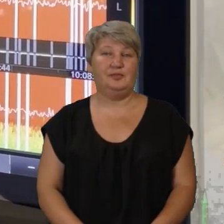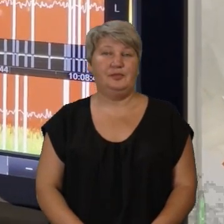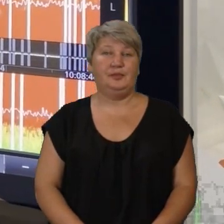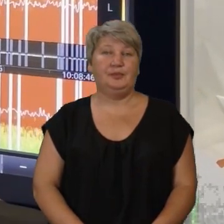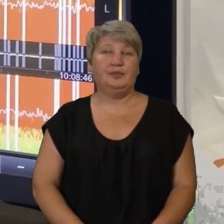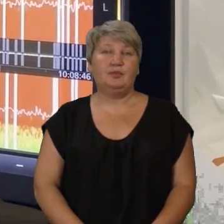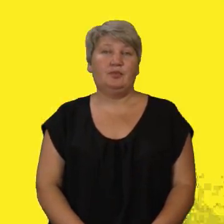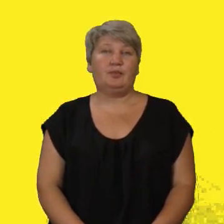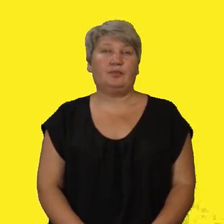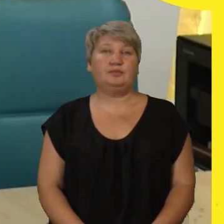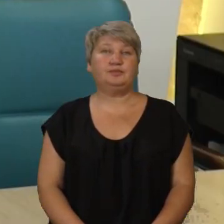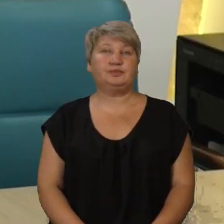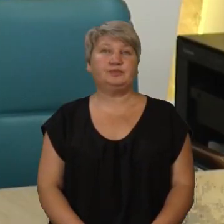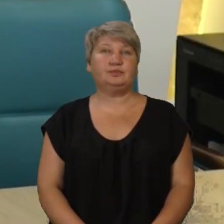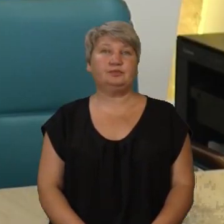івано-франківськ